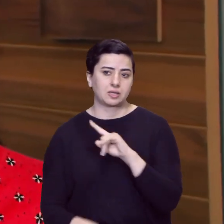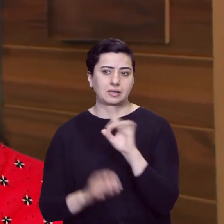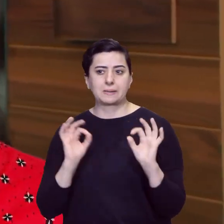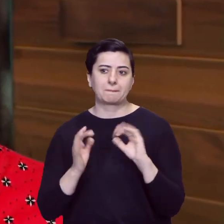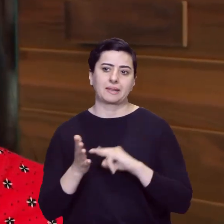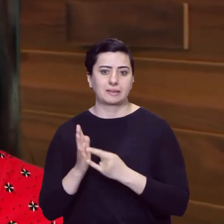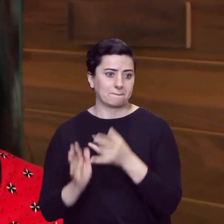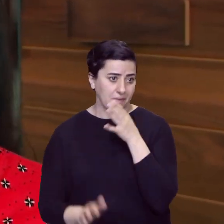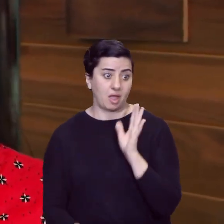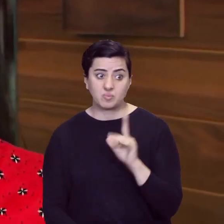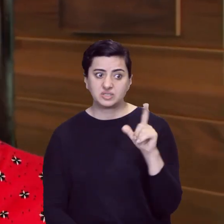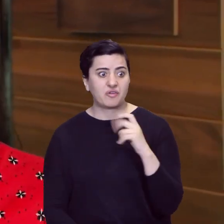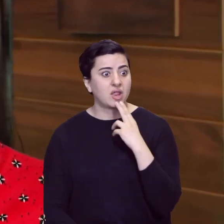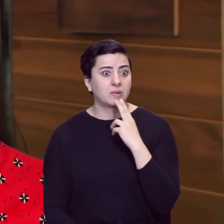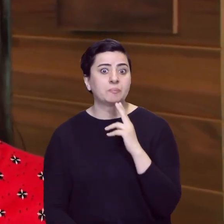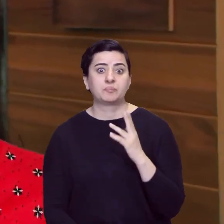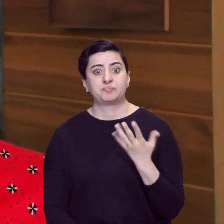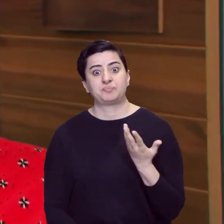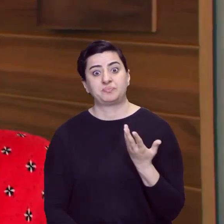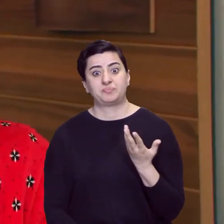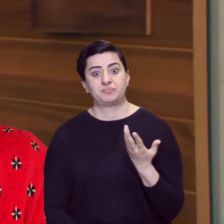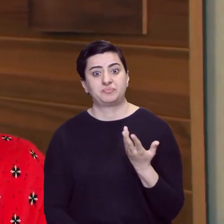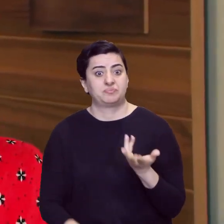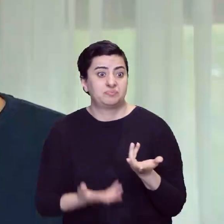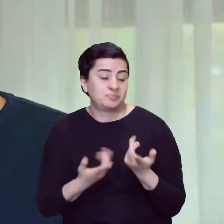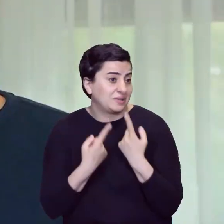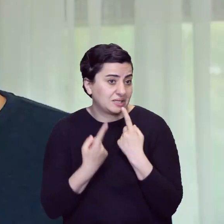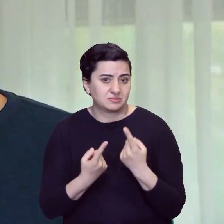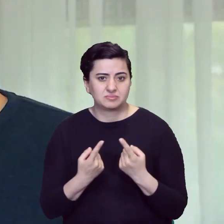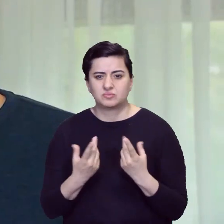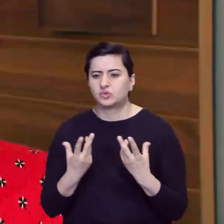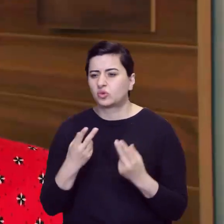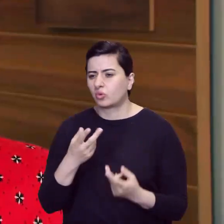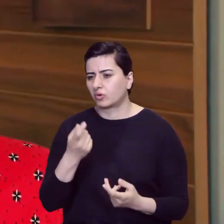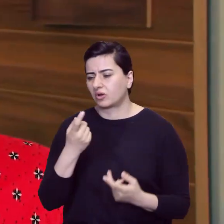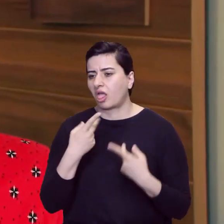ama Cebriye Hanım biraz nasıl desem... Patavatsız.